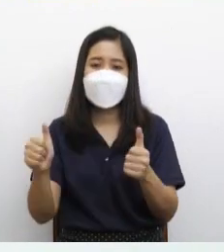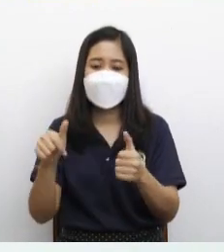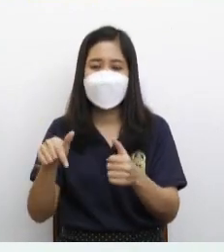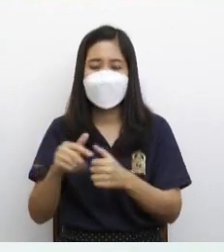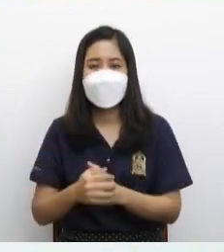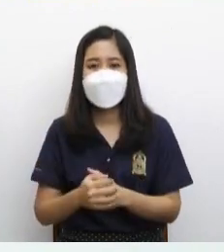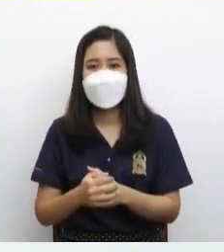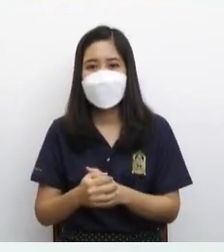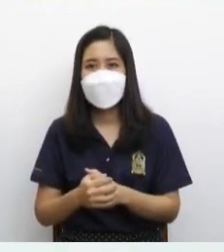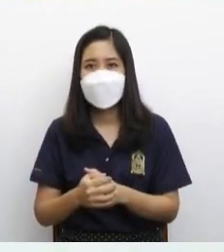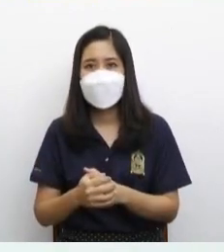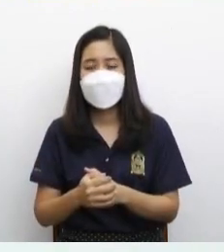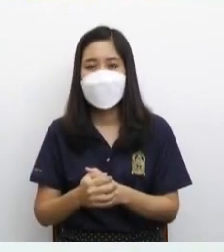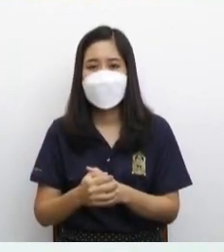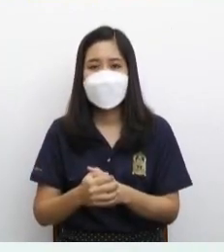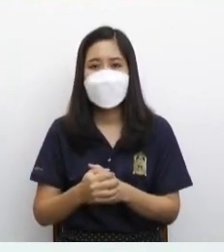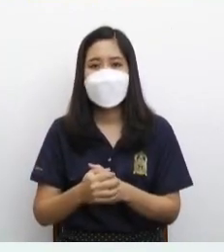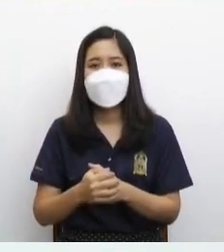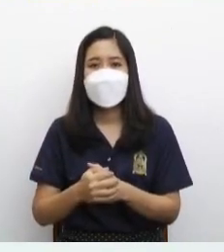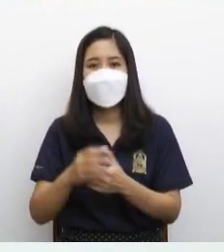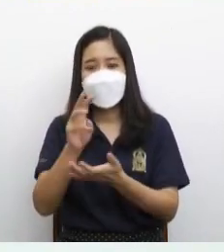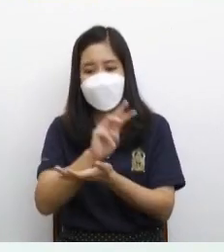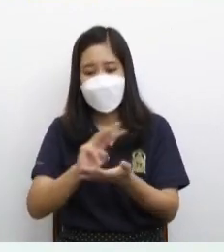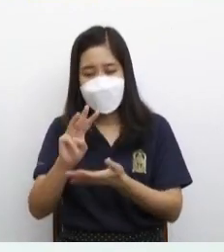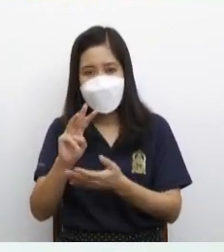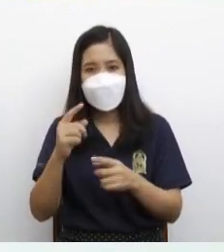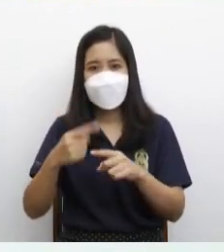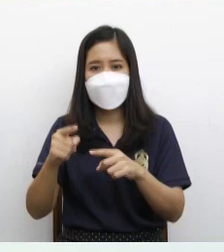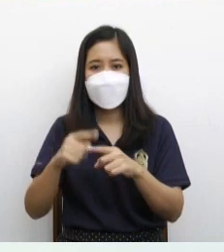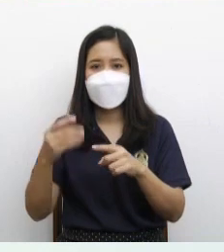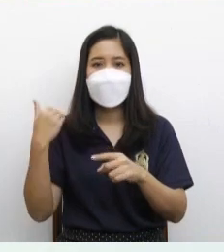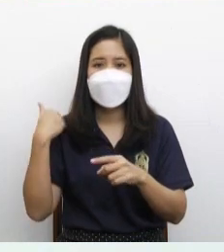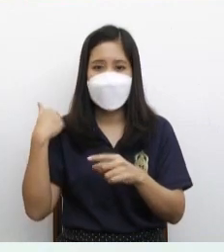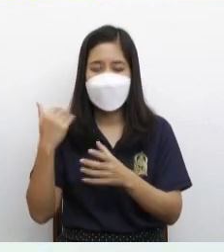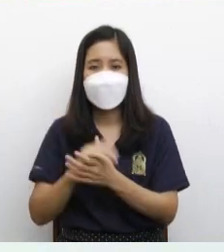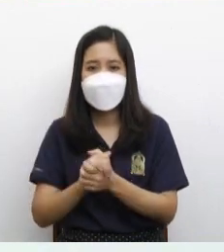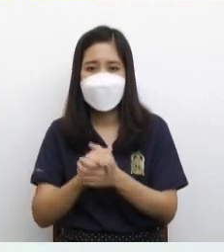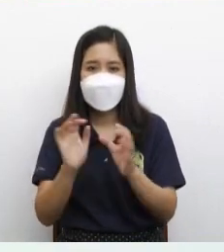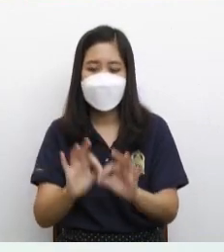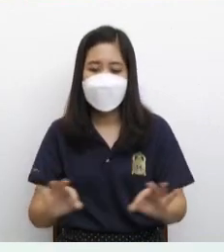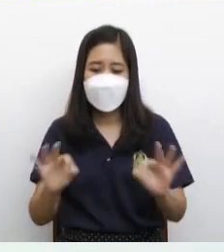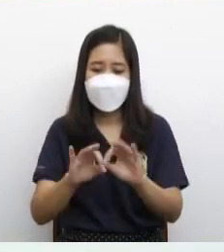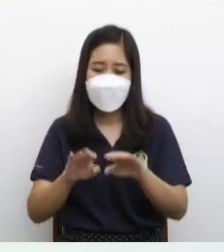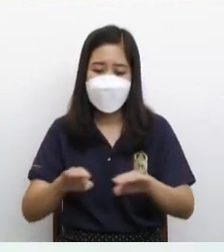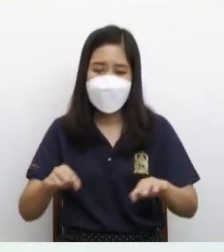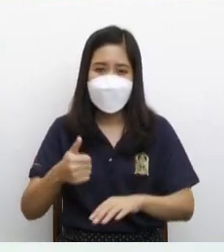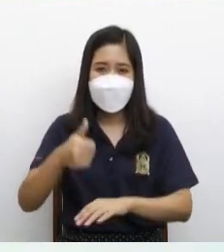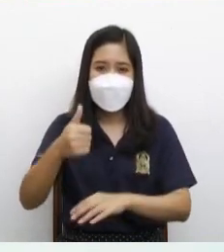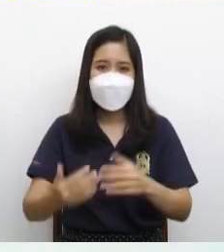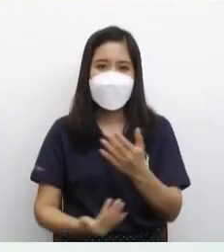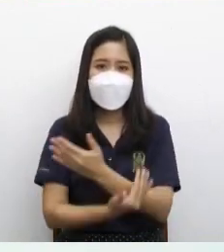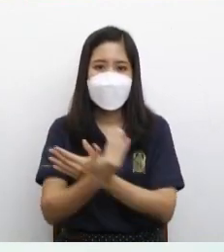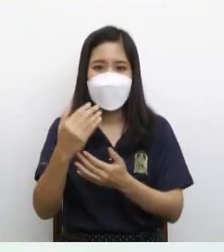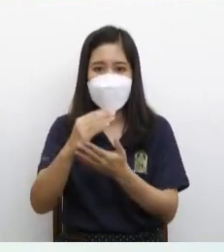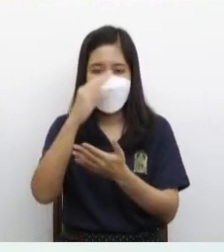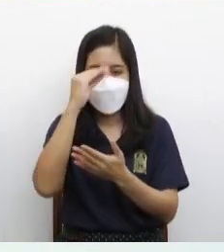กับอาชีวศึกษาซึ่งผมที่ว่าเป็นโอกาสอันดีที่น้องๆนักเรียนจะได้รับโอกาสตรงนี้นะครับอันนี้เป็นประเด็น